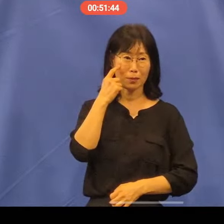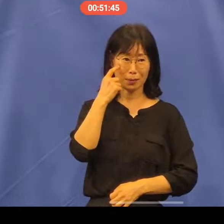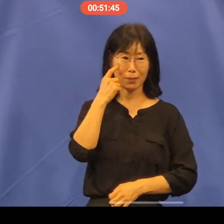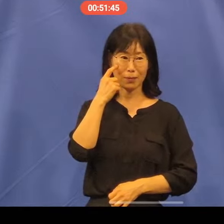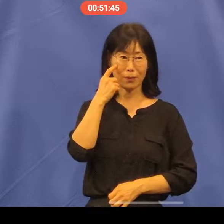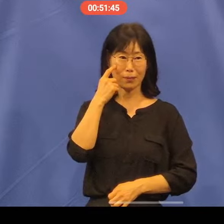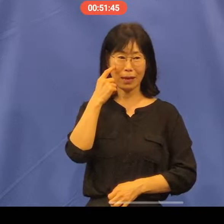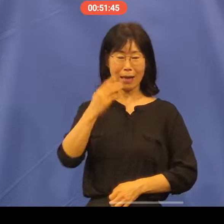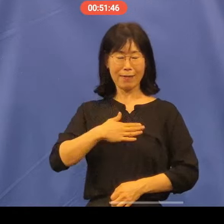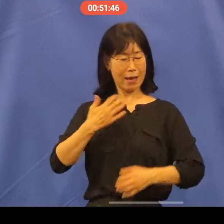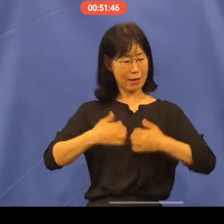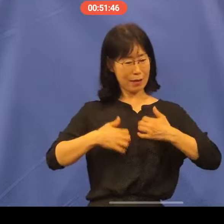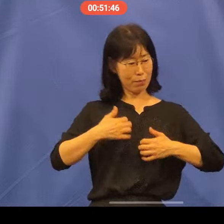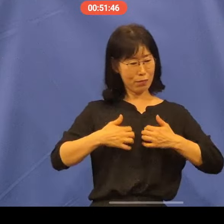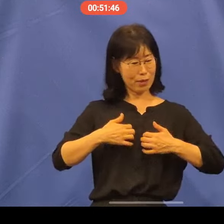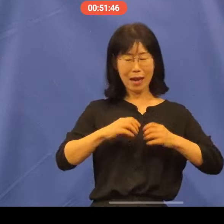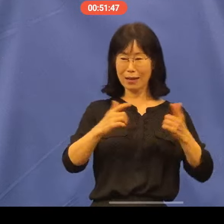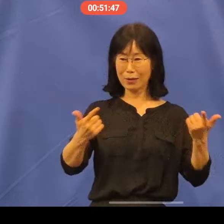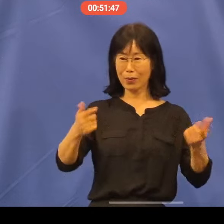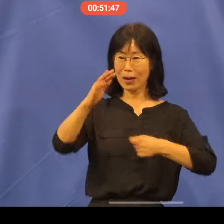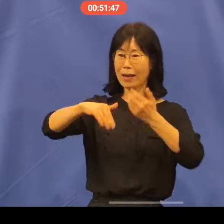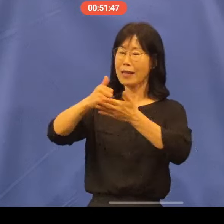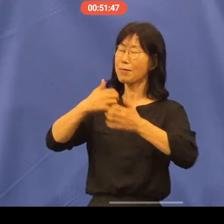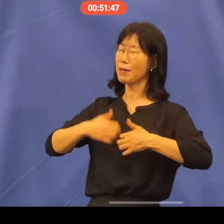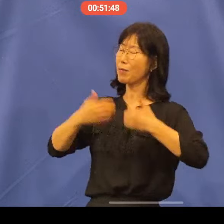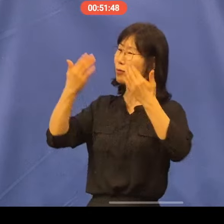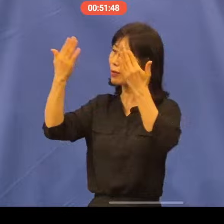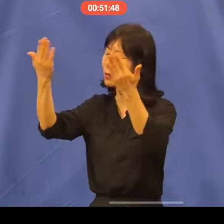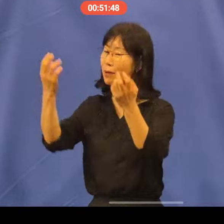나를 기쁘게 하는 게 아니라 하나님을 기뻐시게 하고 싶어요.